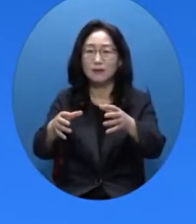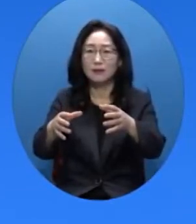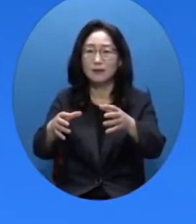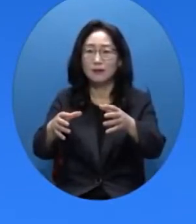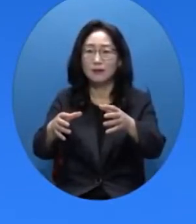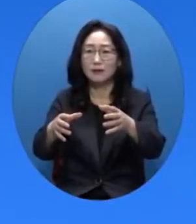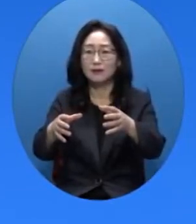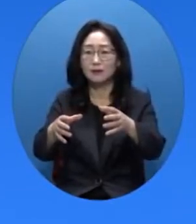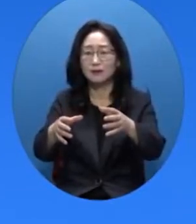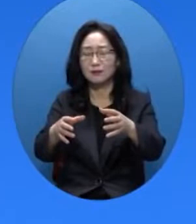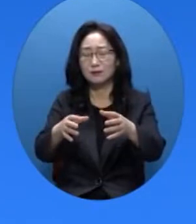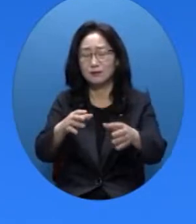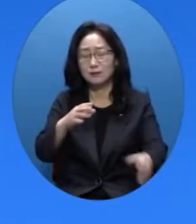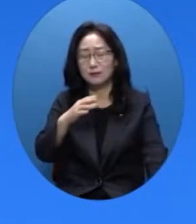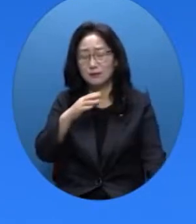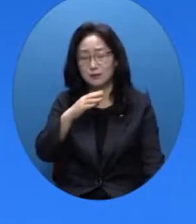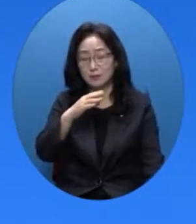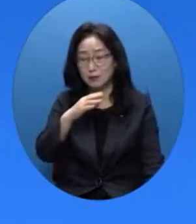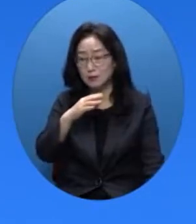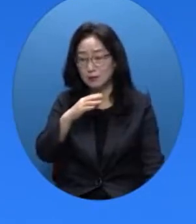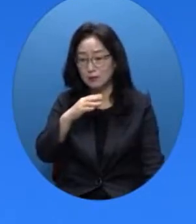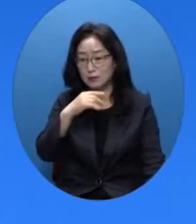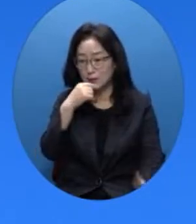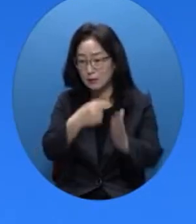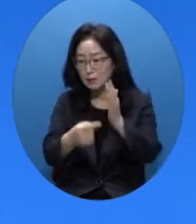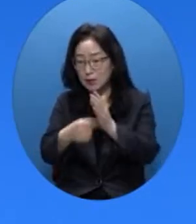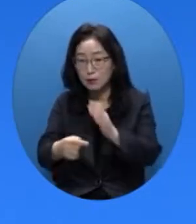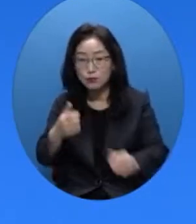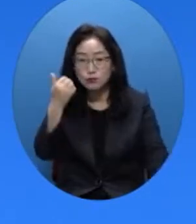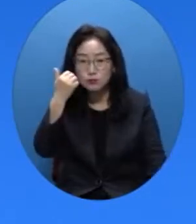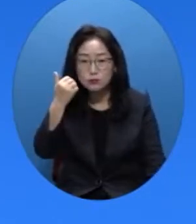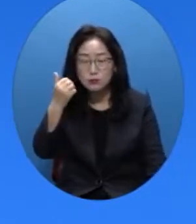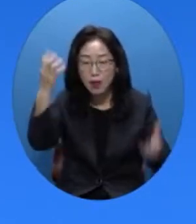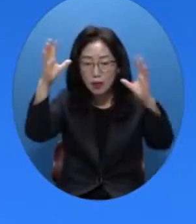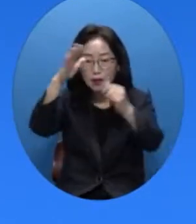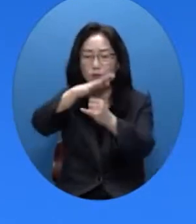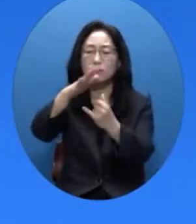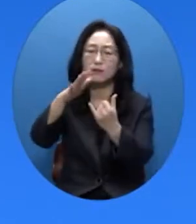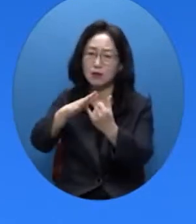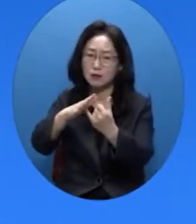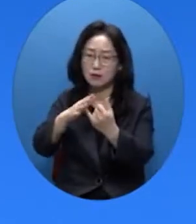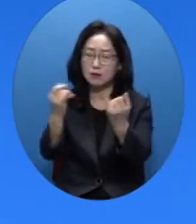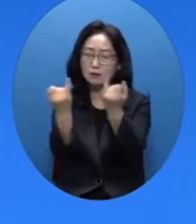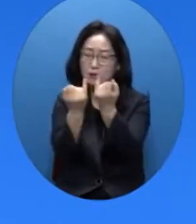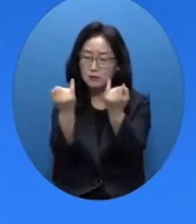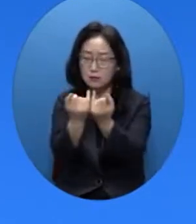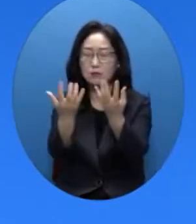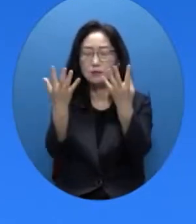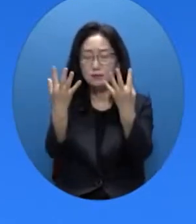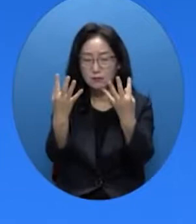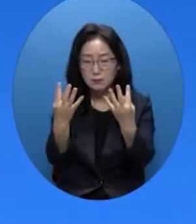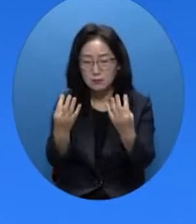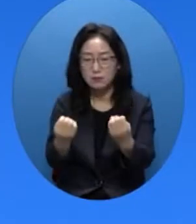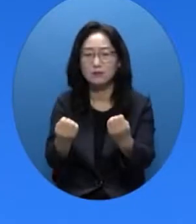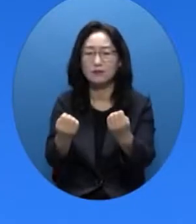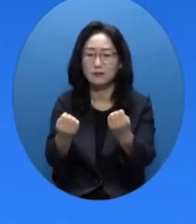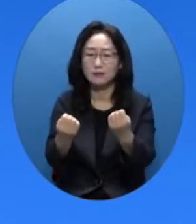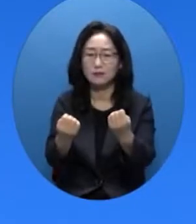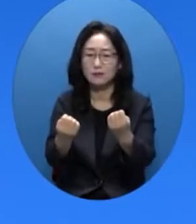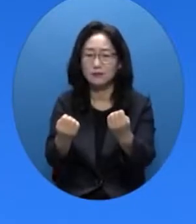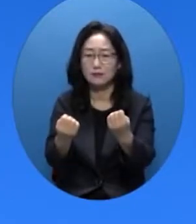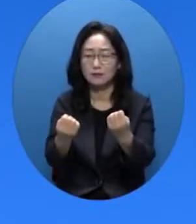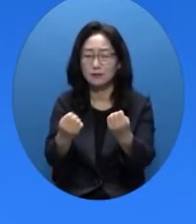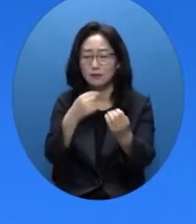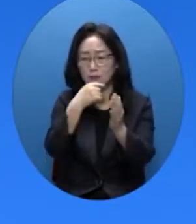무관 있을거라 생각하는데 주로 어린아이와 여인들이 많이 희생하게